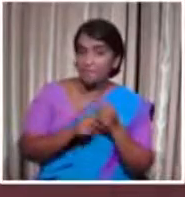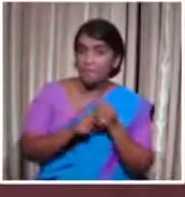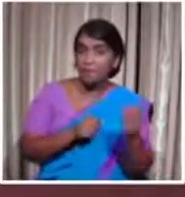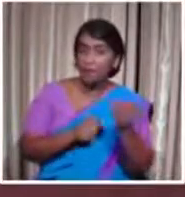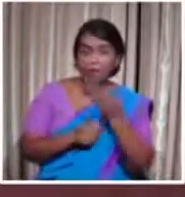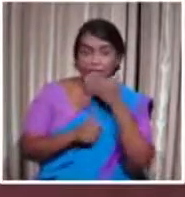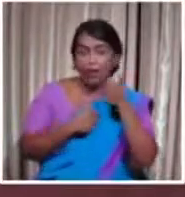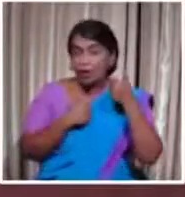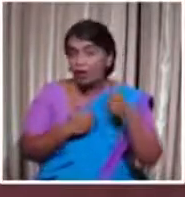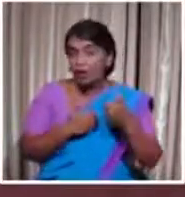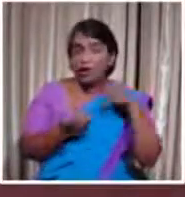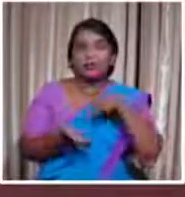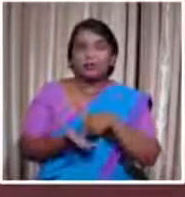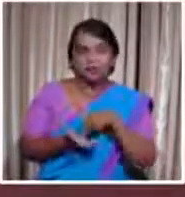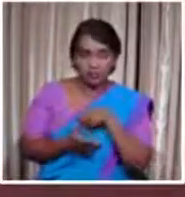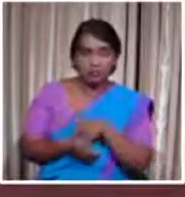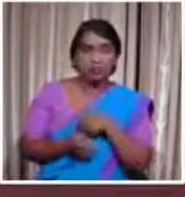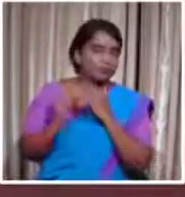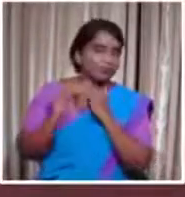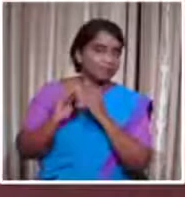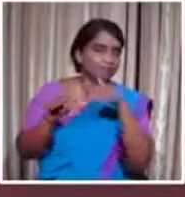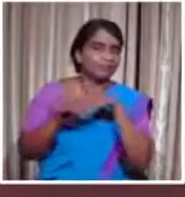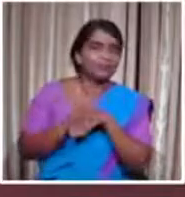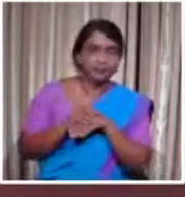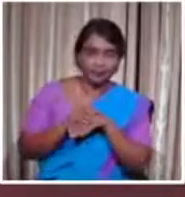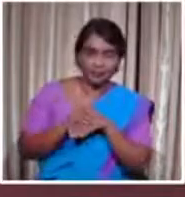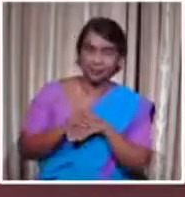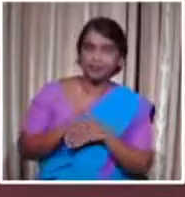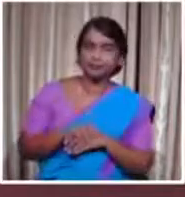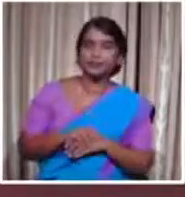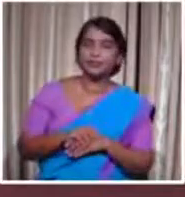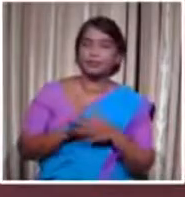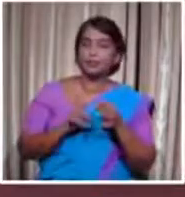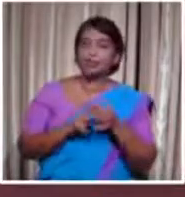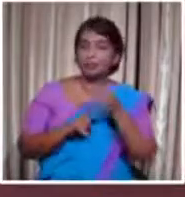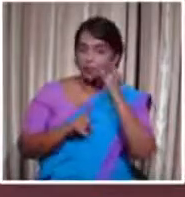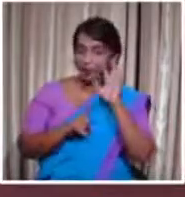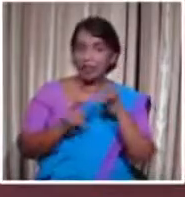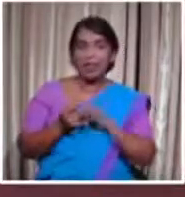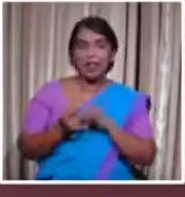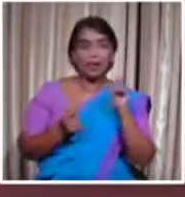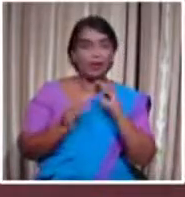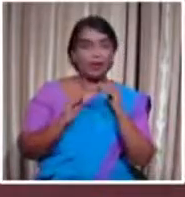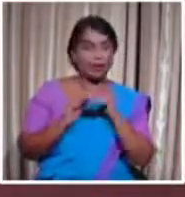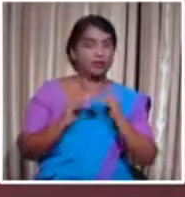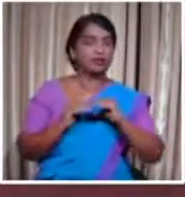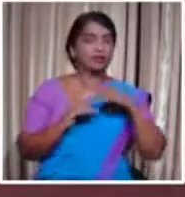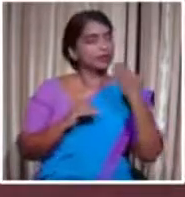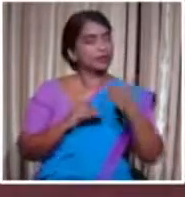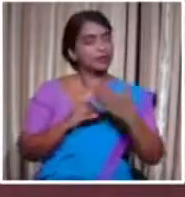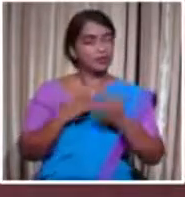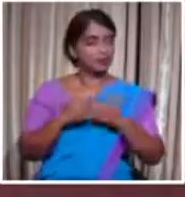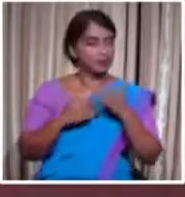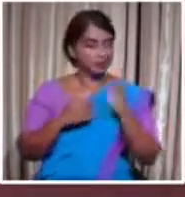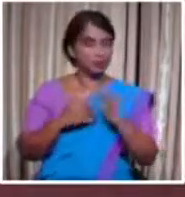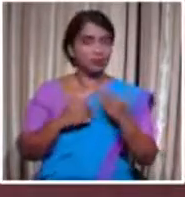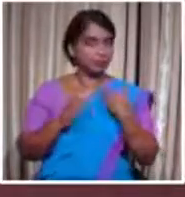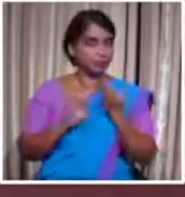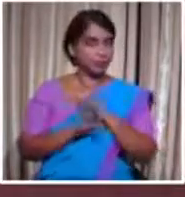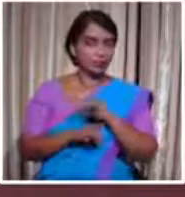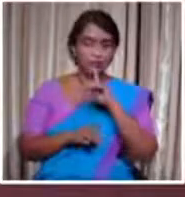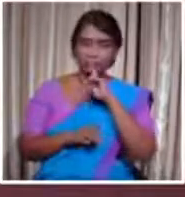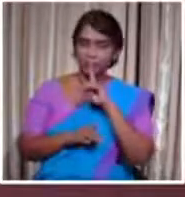හොඳම තිප්පල තමයි මේ තිප්පල බවට පත් වෙලා තියෙන්නේ. ජනාධිපති ලේකම් කාර්යාලයේ ඉදිරිපිට ඉදිකර තිබූ මම මුලින් කිව්වා